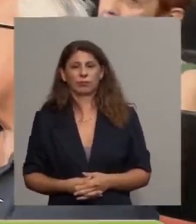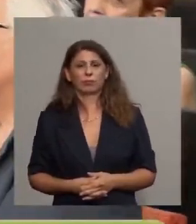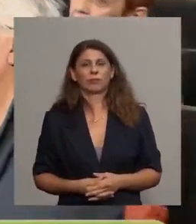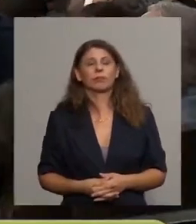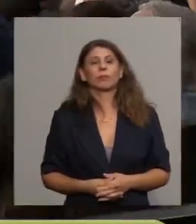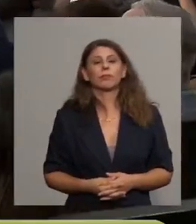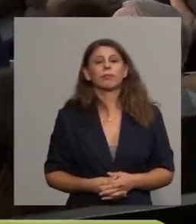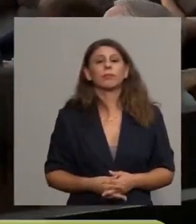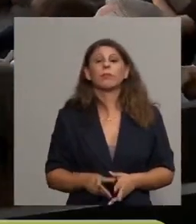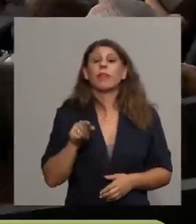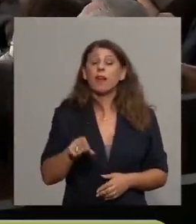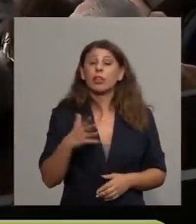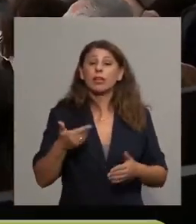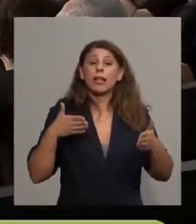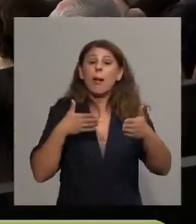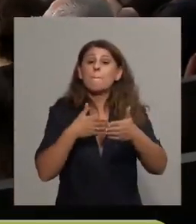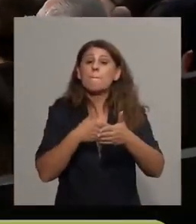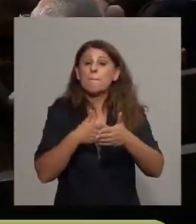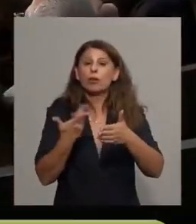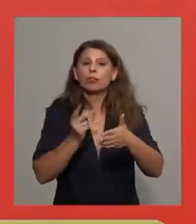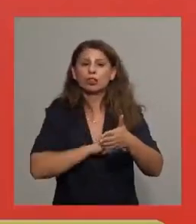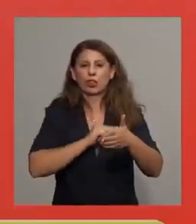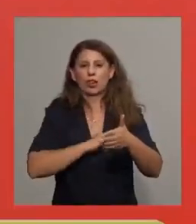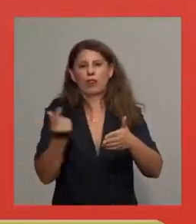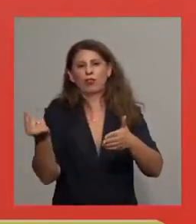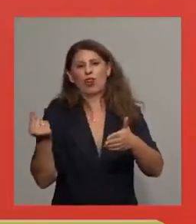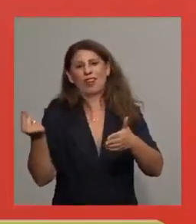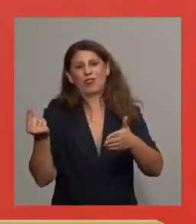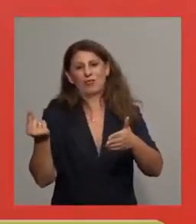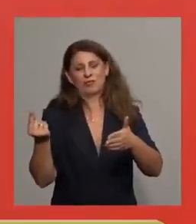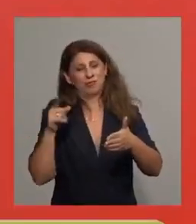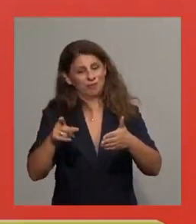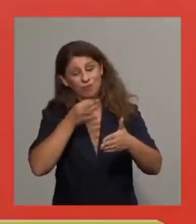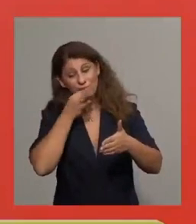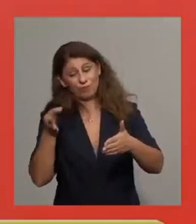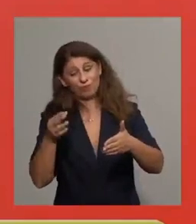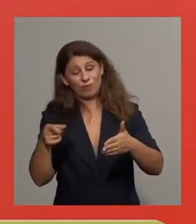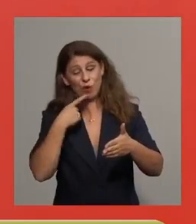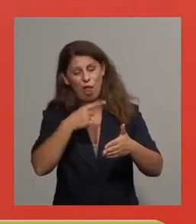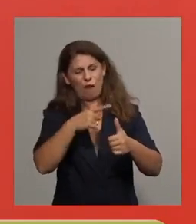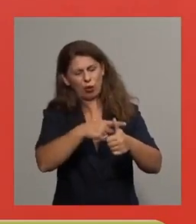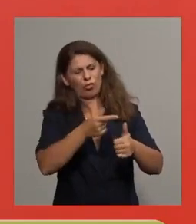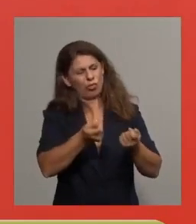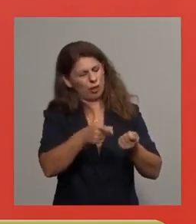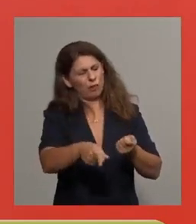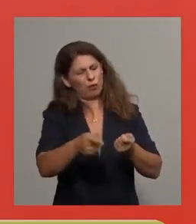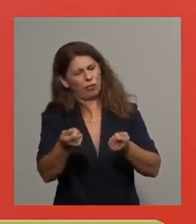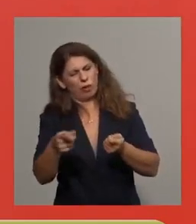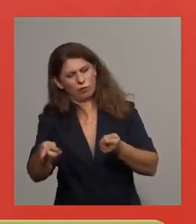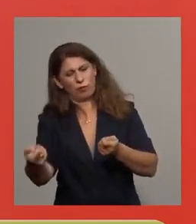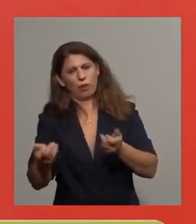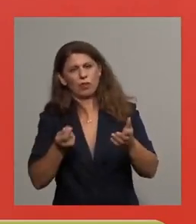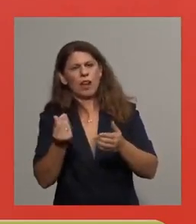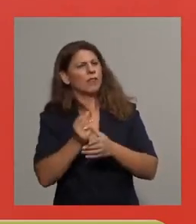Και αυτό γιατί μπαίνει εμπόδιο το κέρδος των λίγων, που υπαγορεύει συγκεκριμένα πού θα κατευθυνθούν